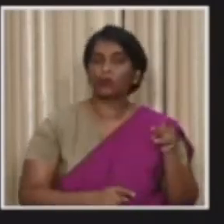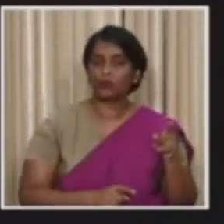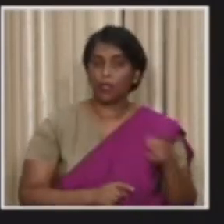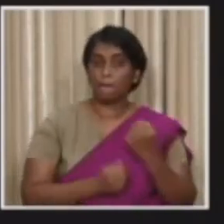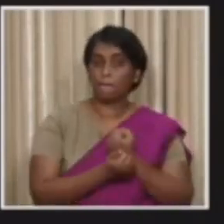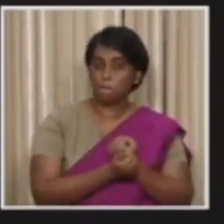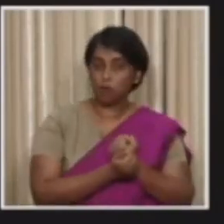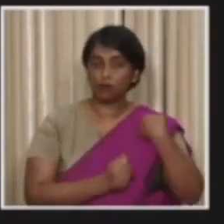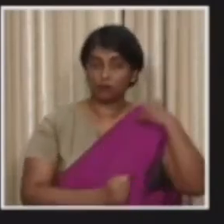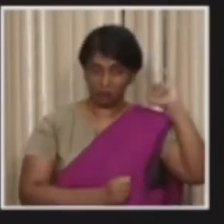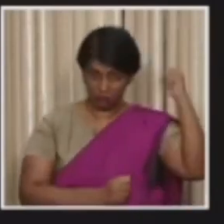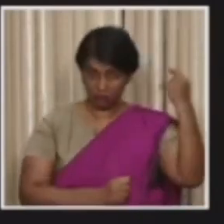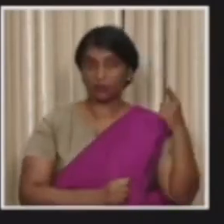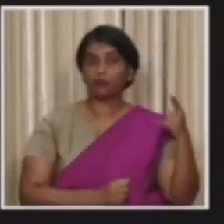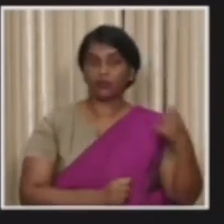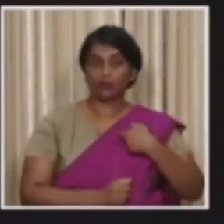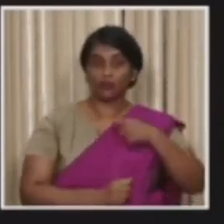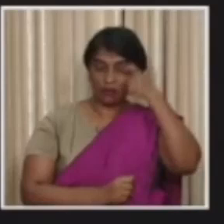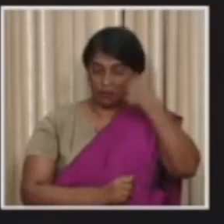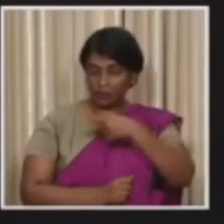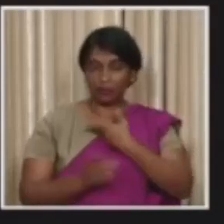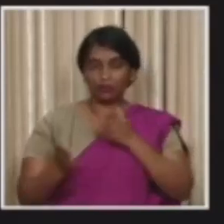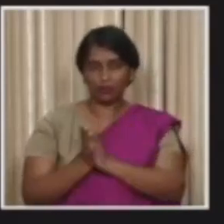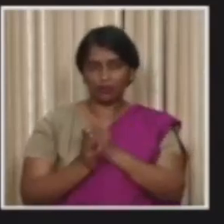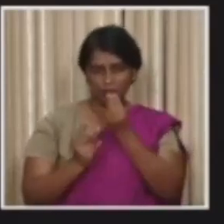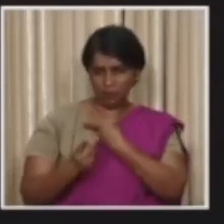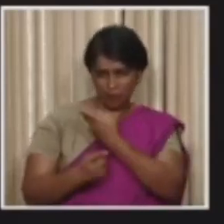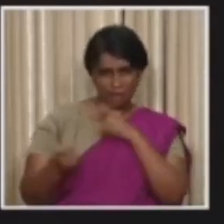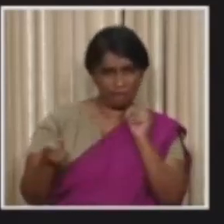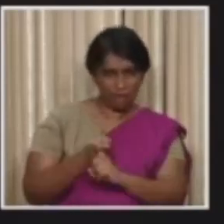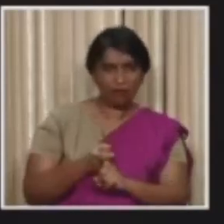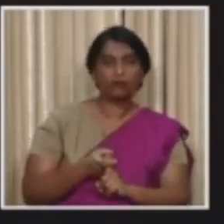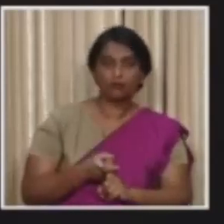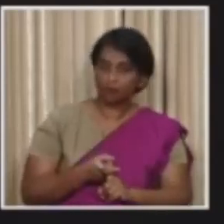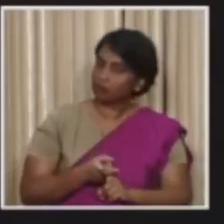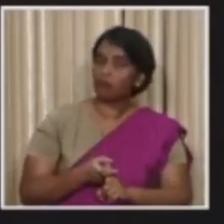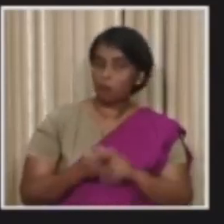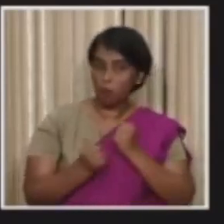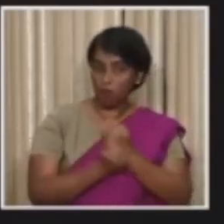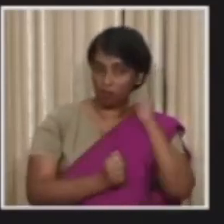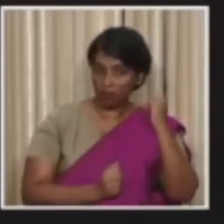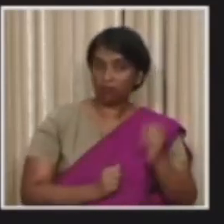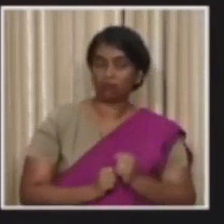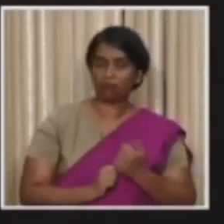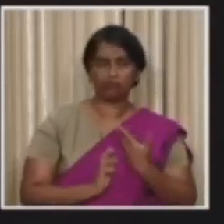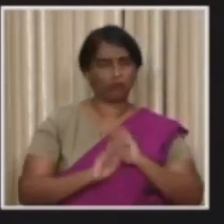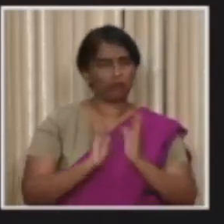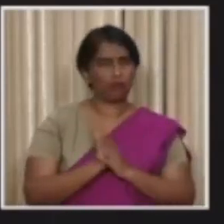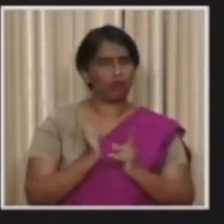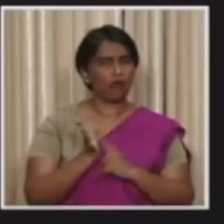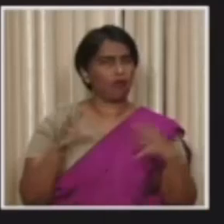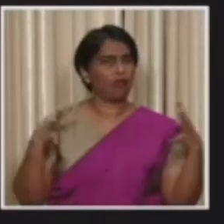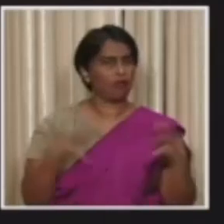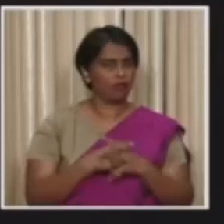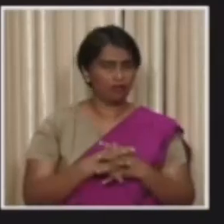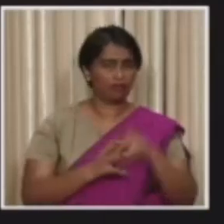පොලිසිය ස්ථානාධිපතිතුමා ඒ සාක්ෂිකරු සමග ඉතා පොඩි මතභේදයක් තිබුණොත් ඔවු මේ සම්පූර්ණ නීතියම අබියුස් කරලා අපි